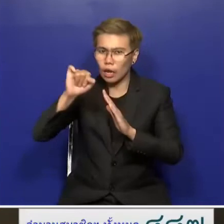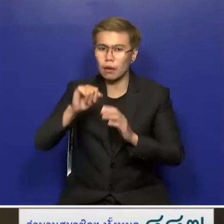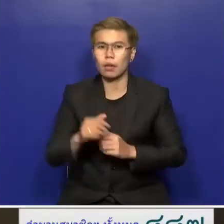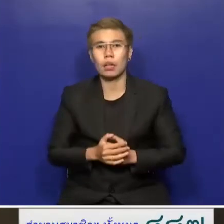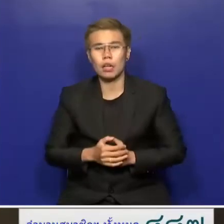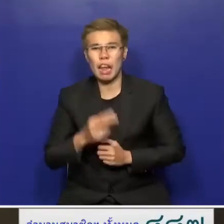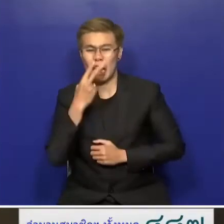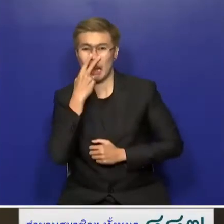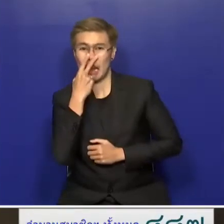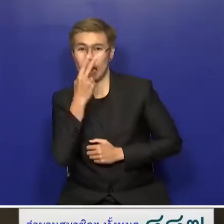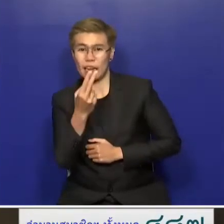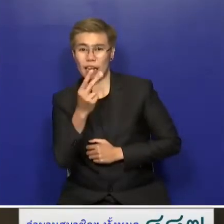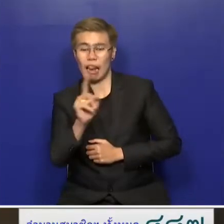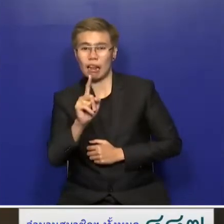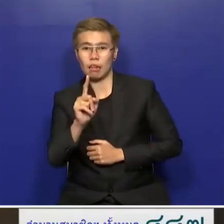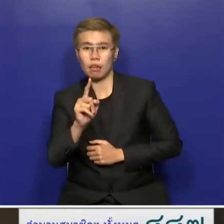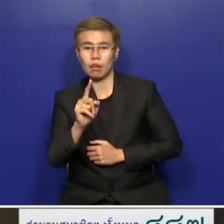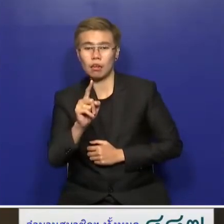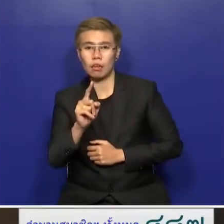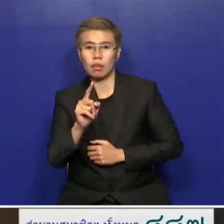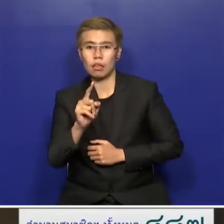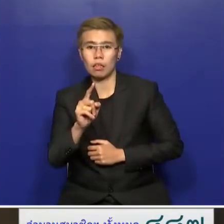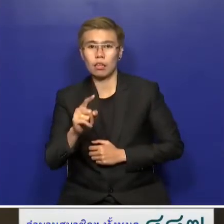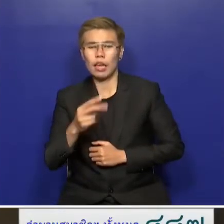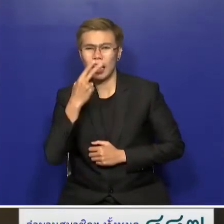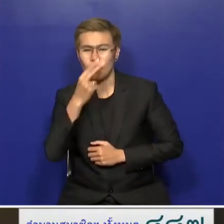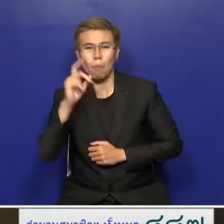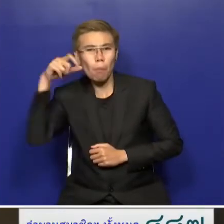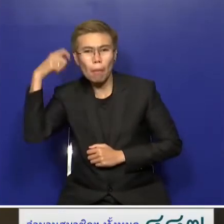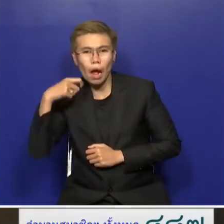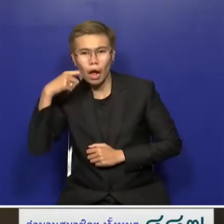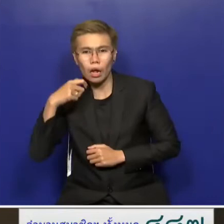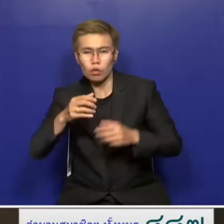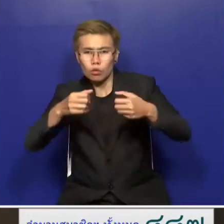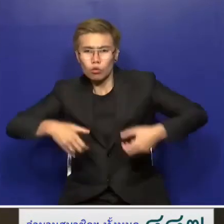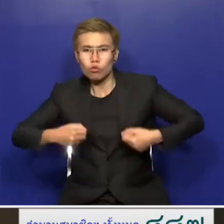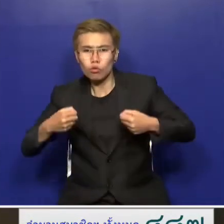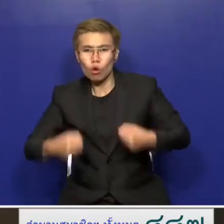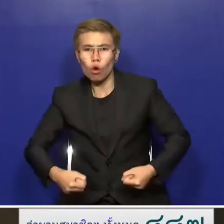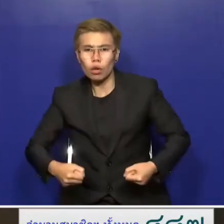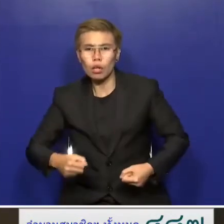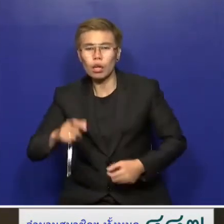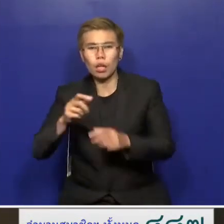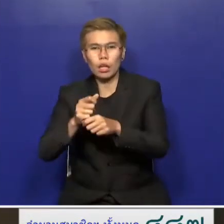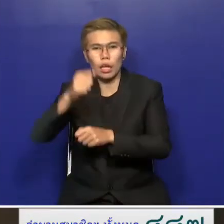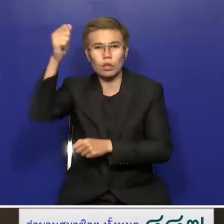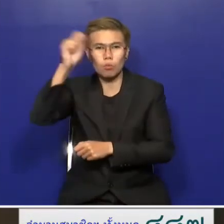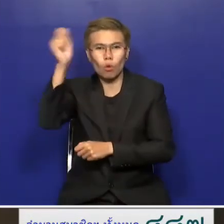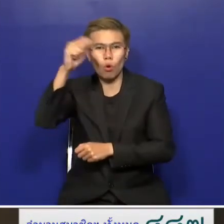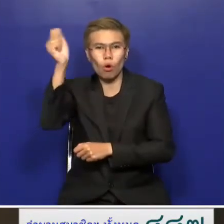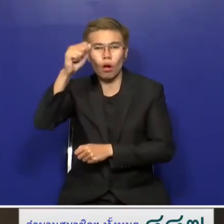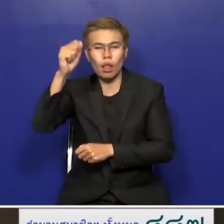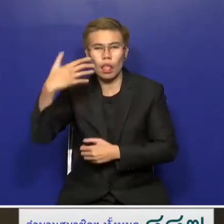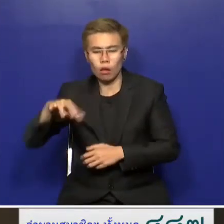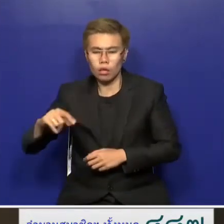ืนอยู่นทฉันเห็นเลยวาเขาแก้กงเกงจากฝั่งนู้นแลวก็เอากังเกงชูบนหัวมาแล้วเดินข้ามแ